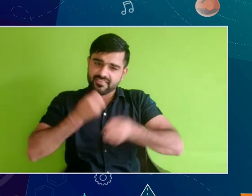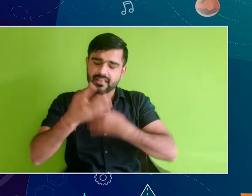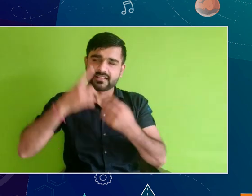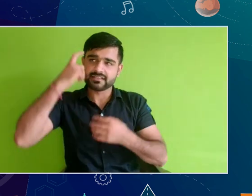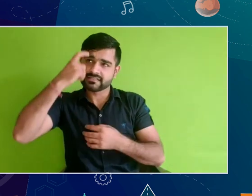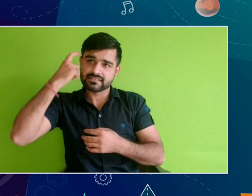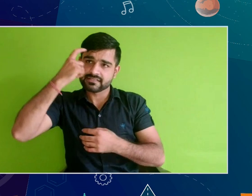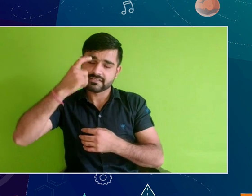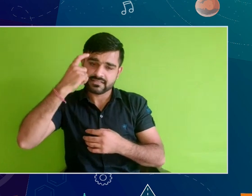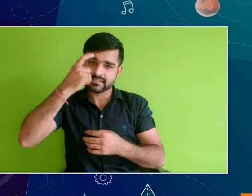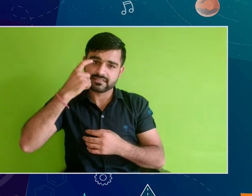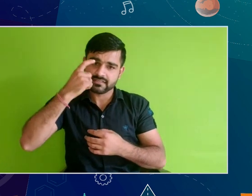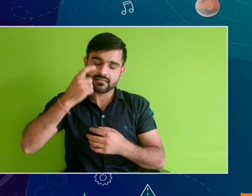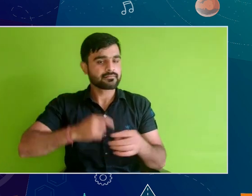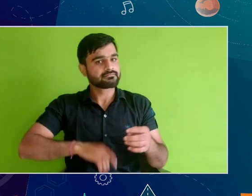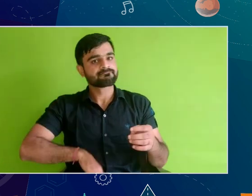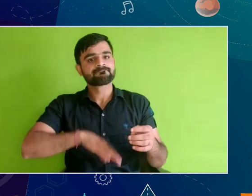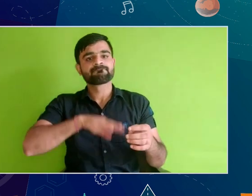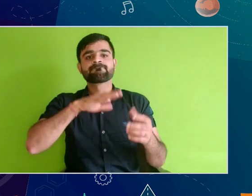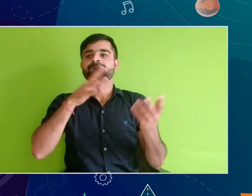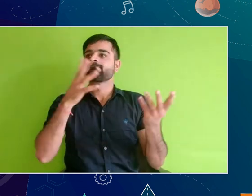वॉज in a fix.